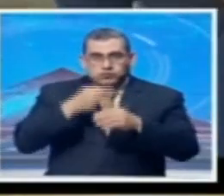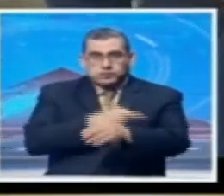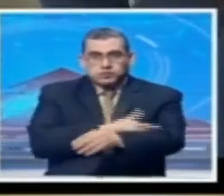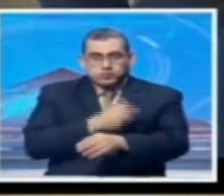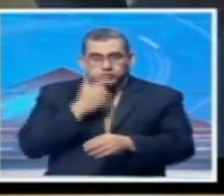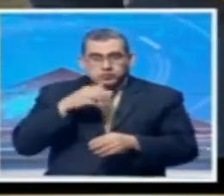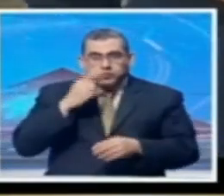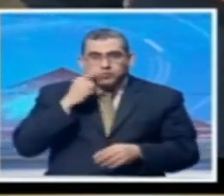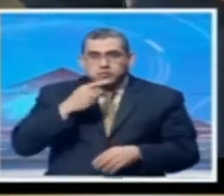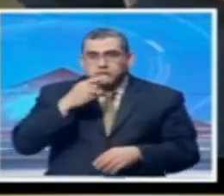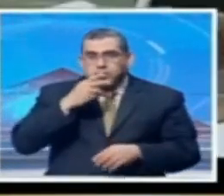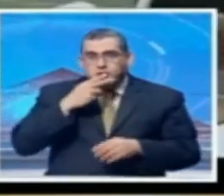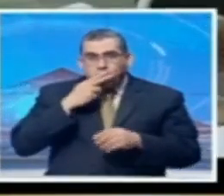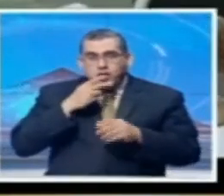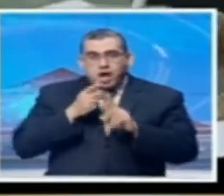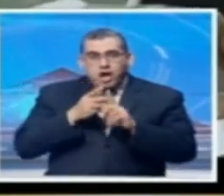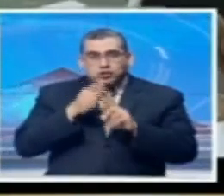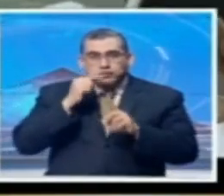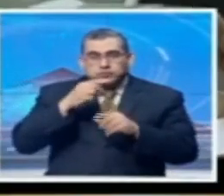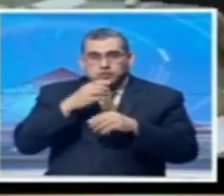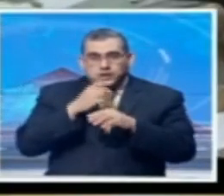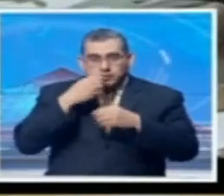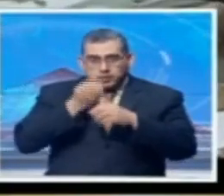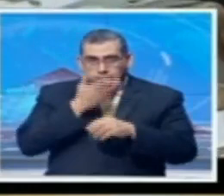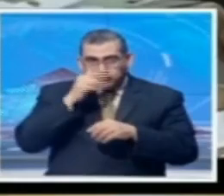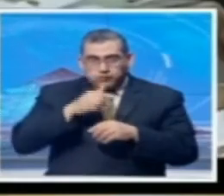المواد المخدرة لعدد